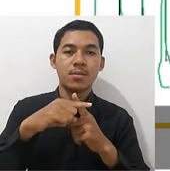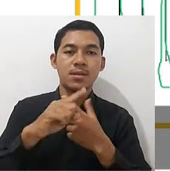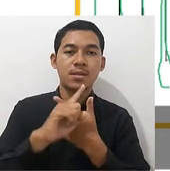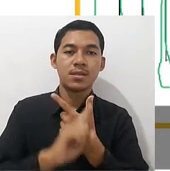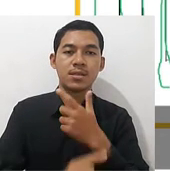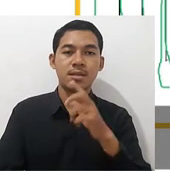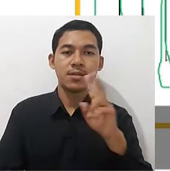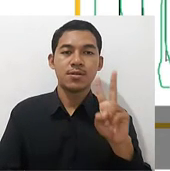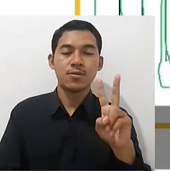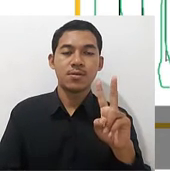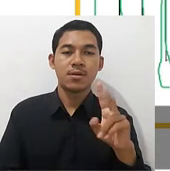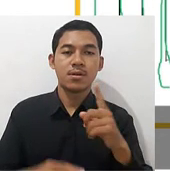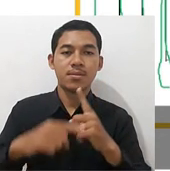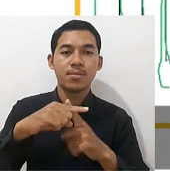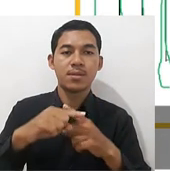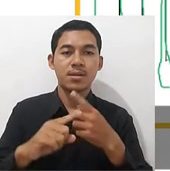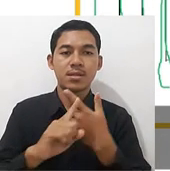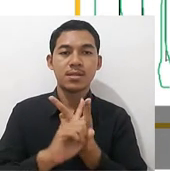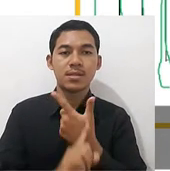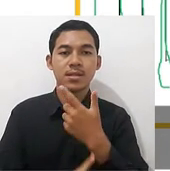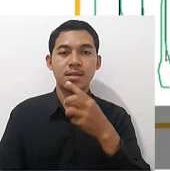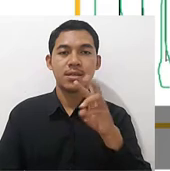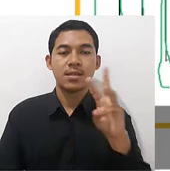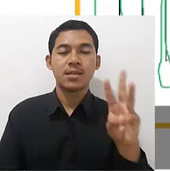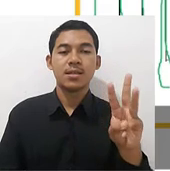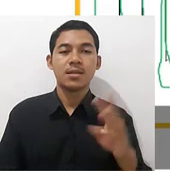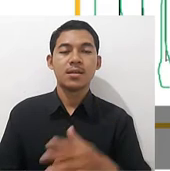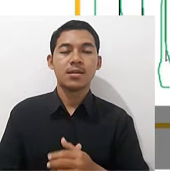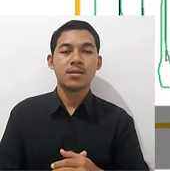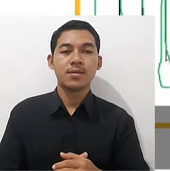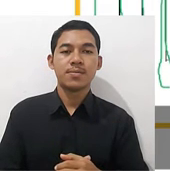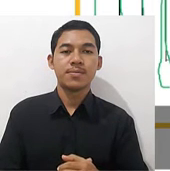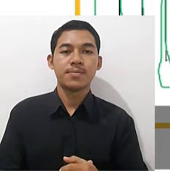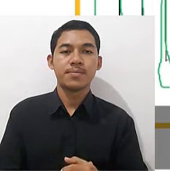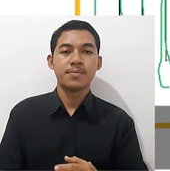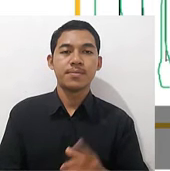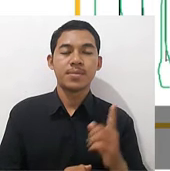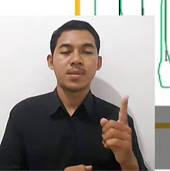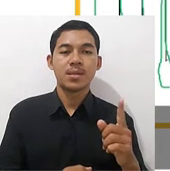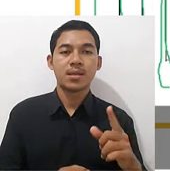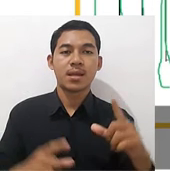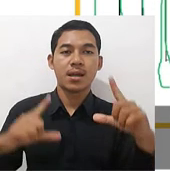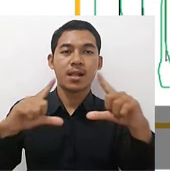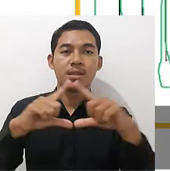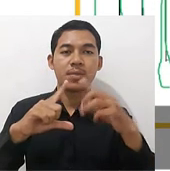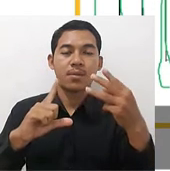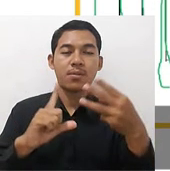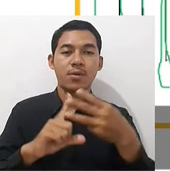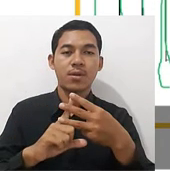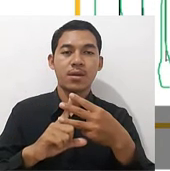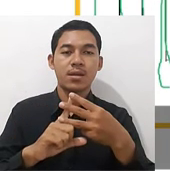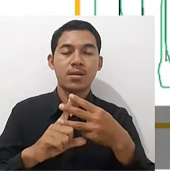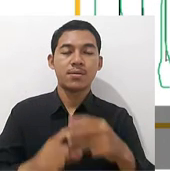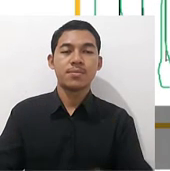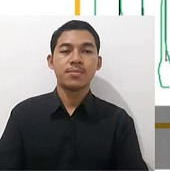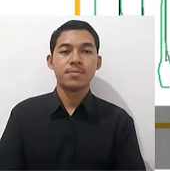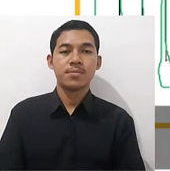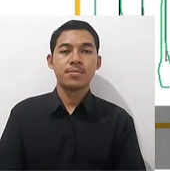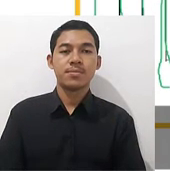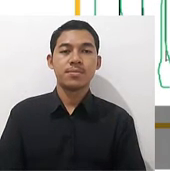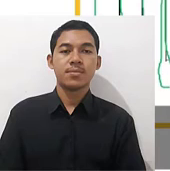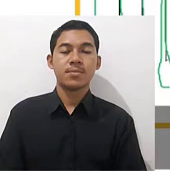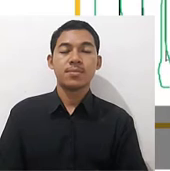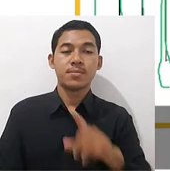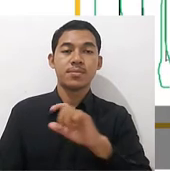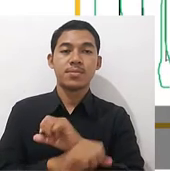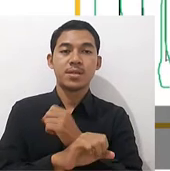Y2 plus Y3. Nah, ini aljabar booleannya nih. Ini aljabar booleannya nih.